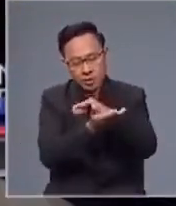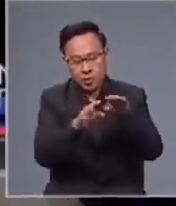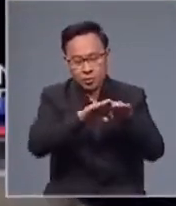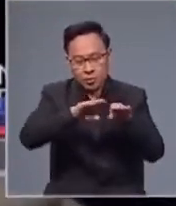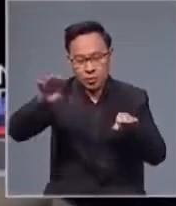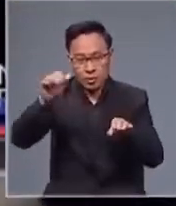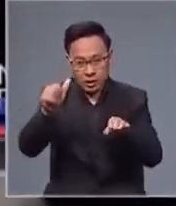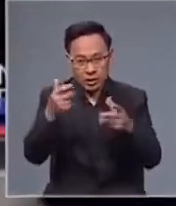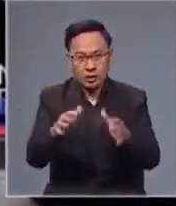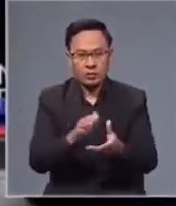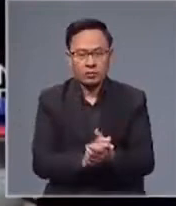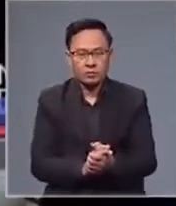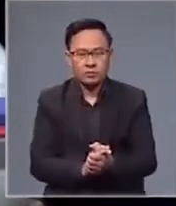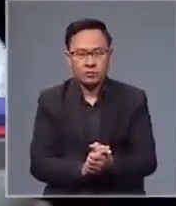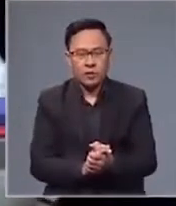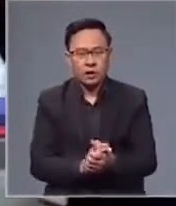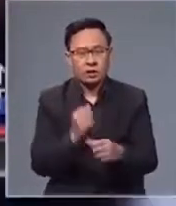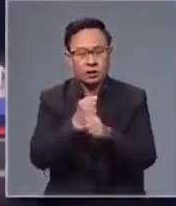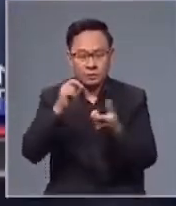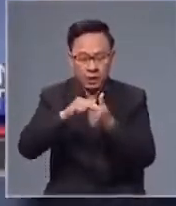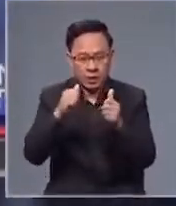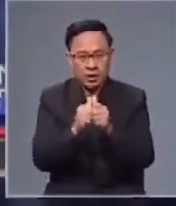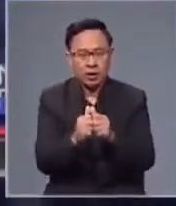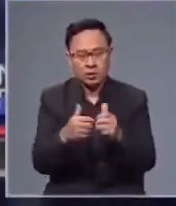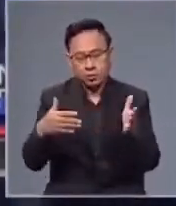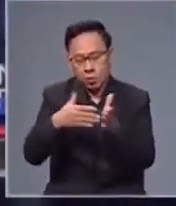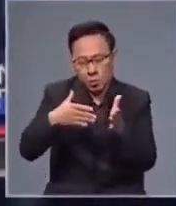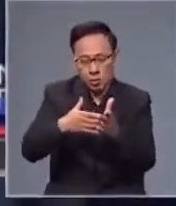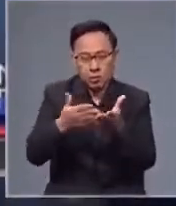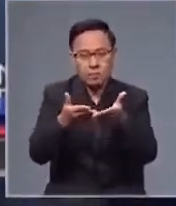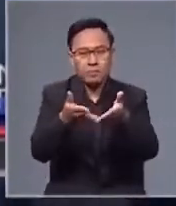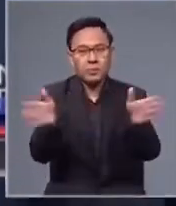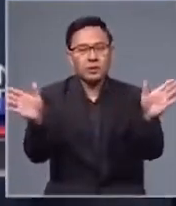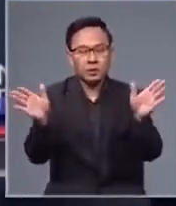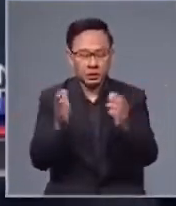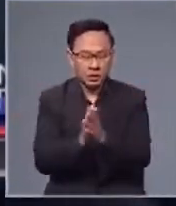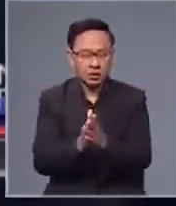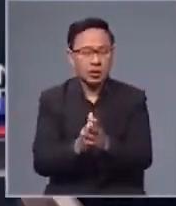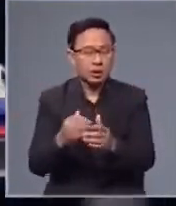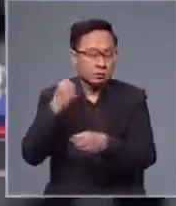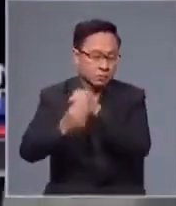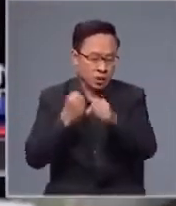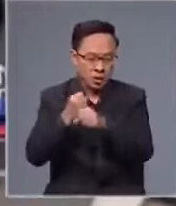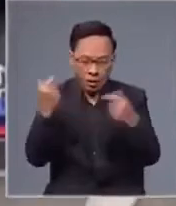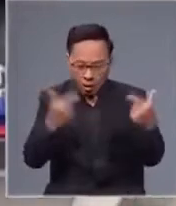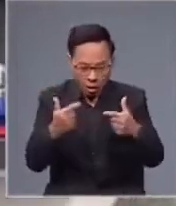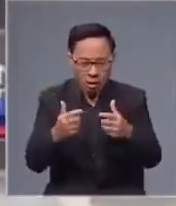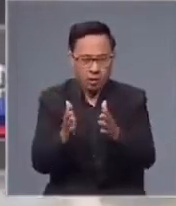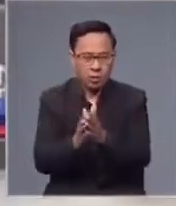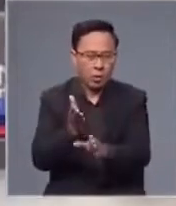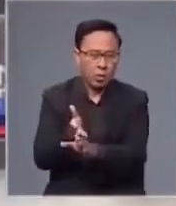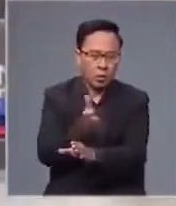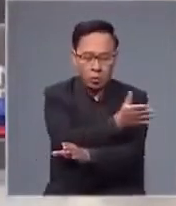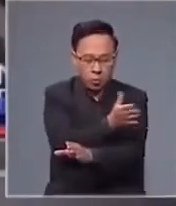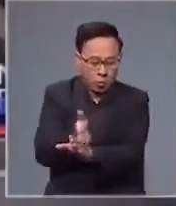นจึงทำให้ภาวะความชะงักงันทางเศรษฐกิจของประเทศในช่วงเวลาหนึ่งสามารถเดินหน้าได้ต่อ